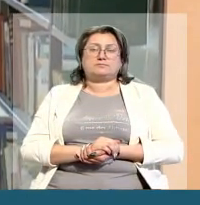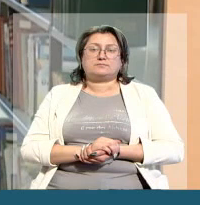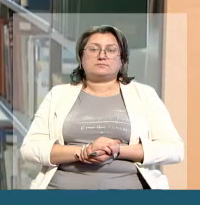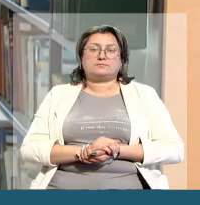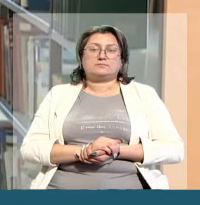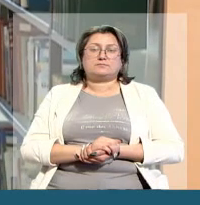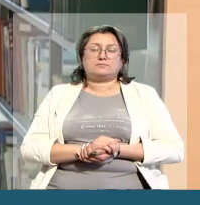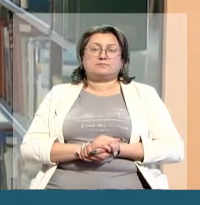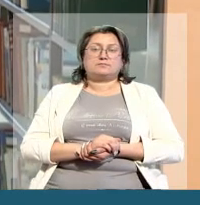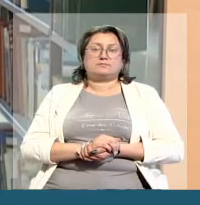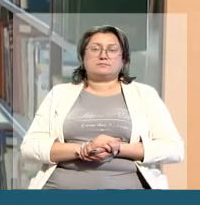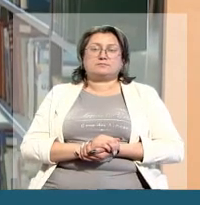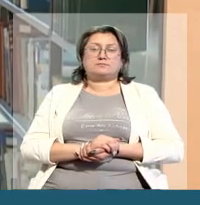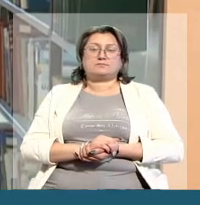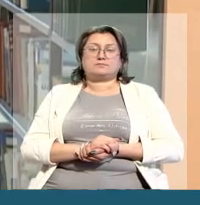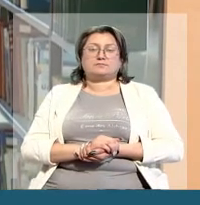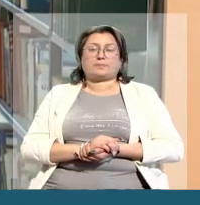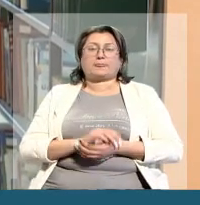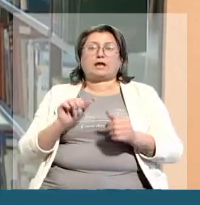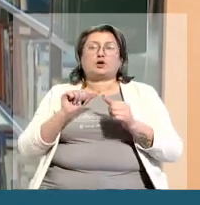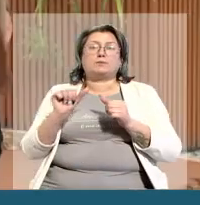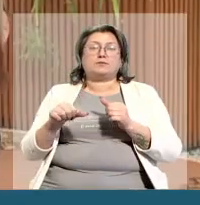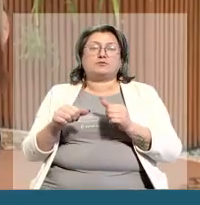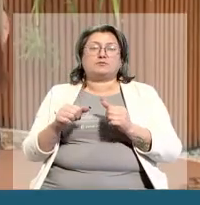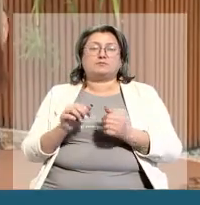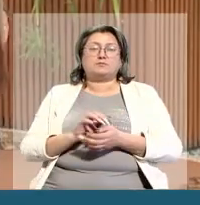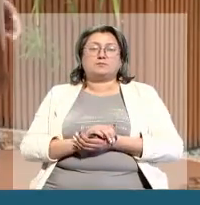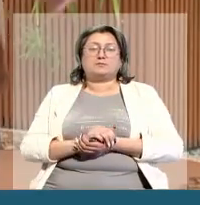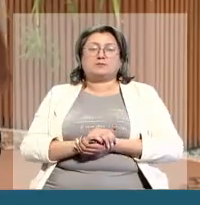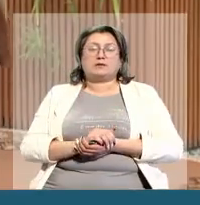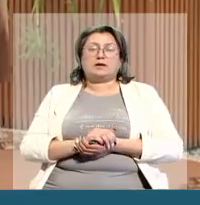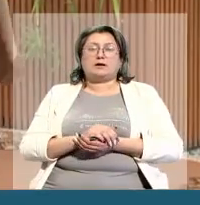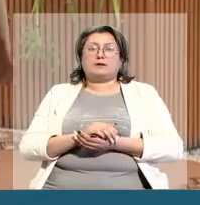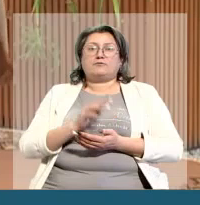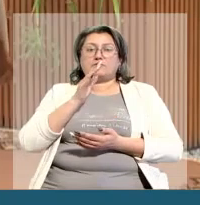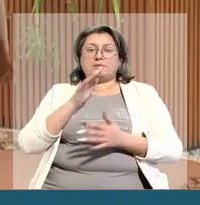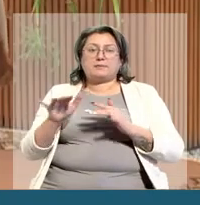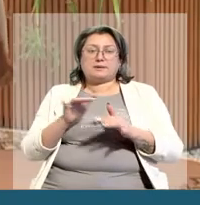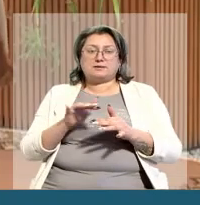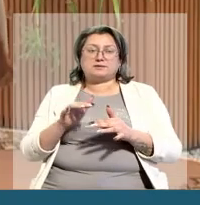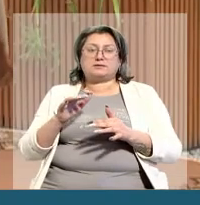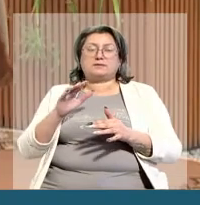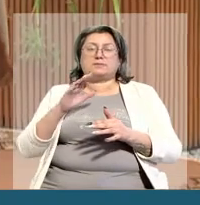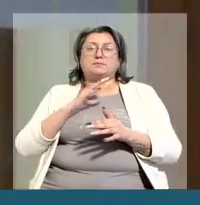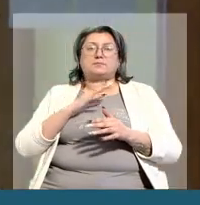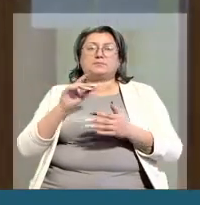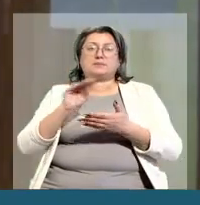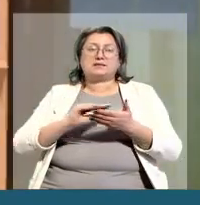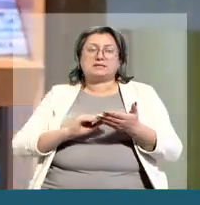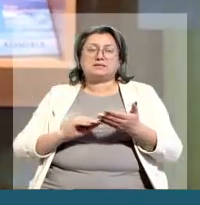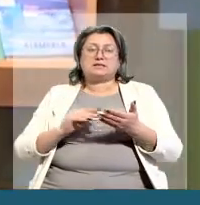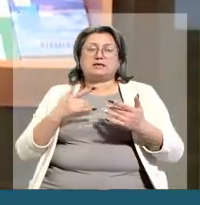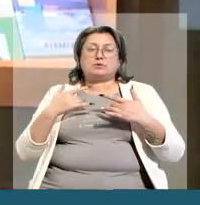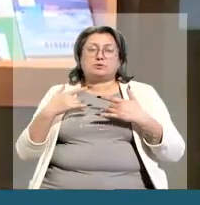қалың жұртқа өзіміздің арамыздағы бар таланттарды таныстыру. Бұдан бөлек іс-шара барысында жазушы және драматург Төлен